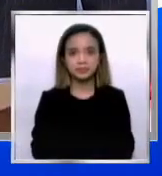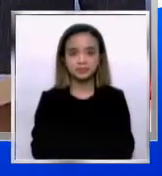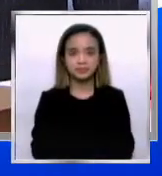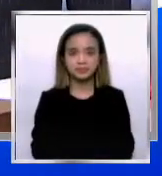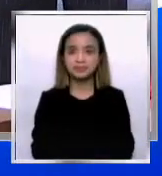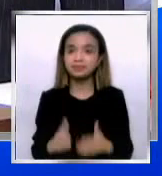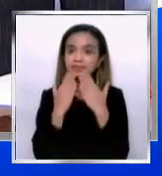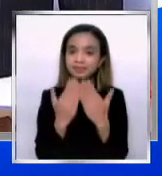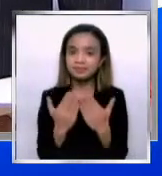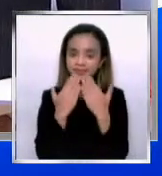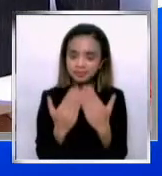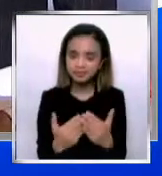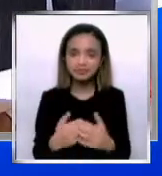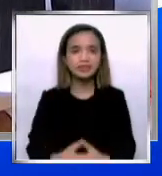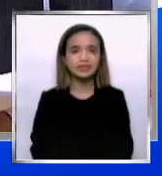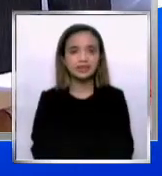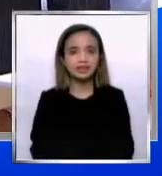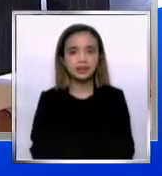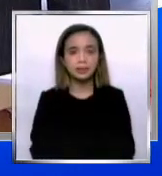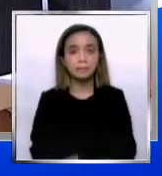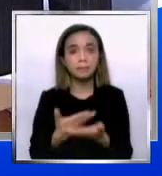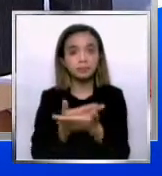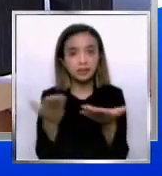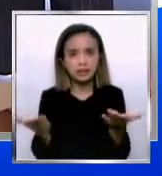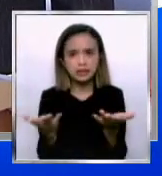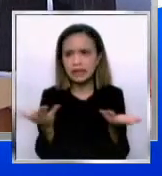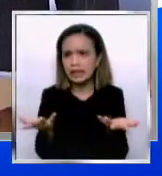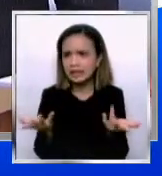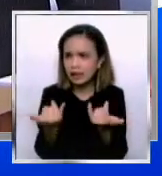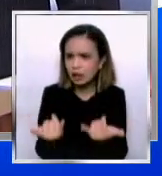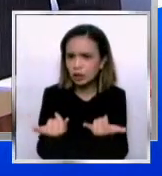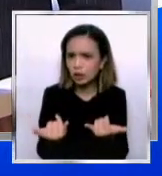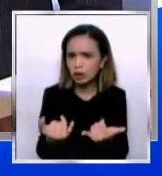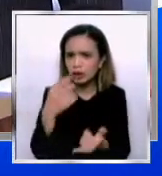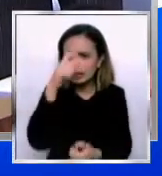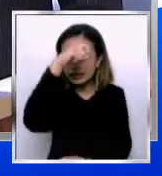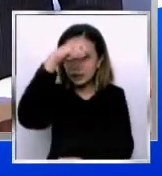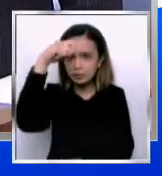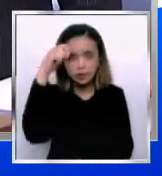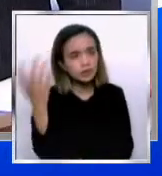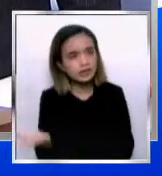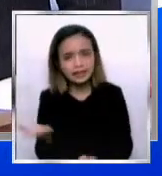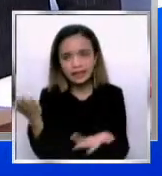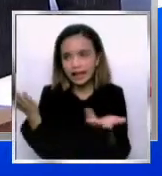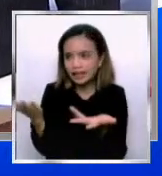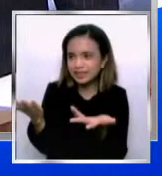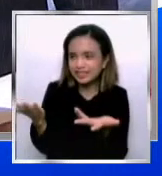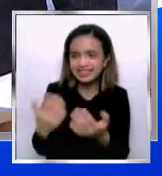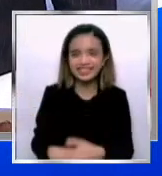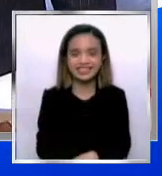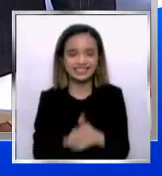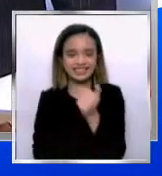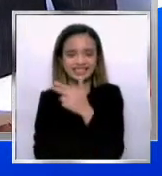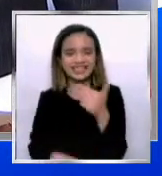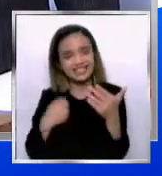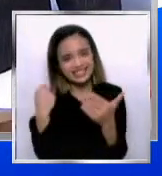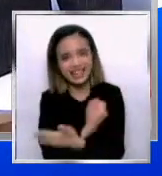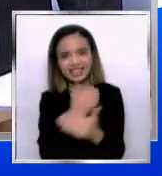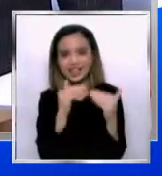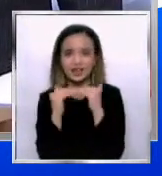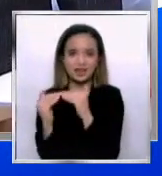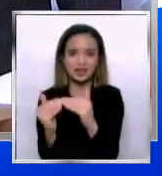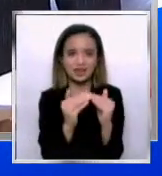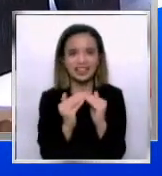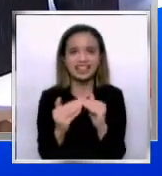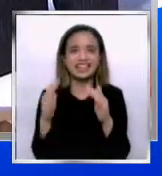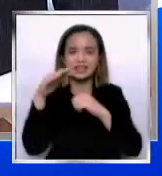Salamat, Nelson. Nelson. Mga kapuso, saan ba tayo ngayong tag-init? Oh, partner, saan tayo? Sana all makapag-beach, di ba? Eh